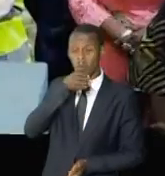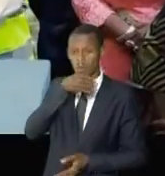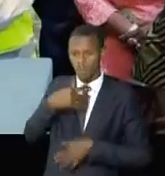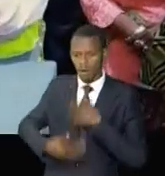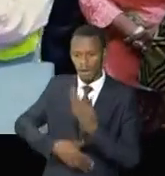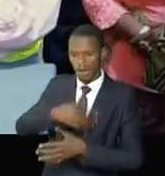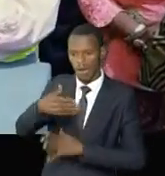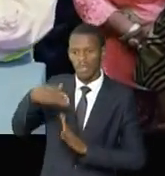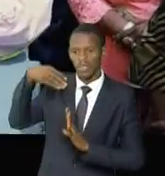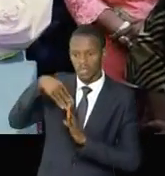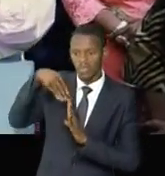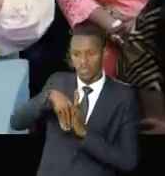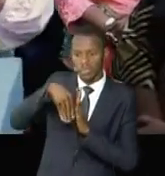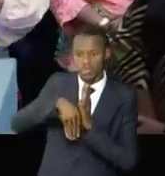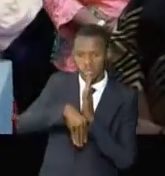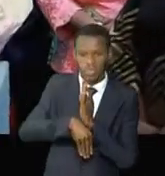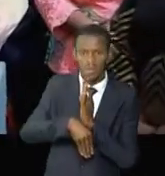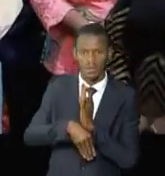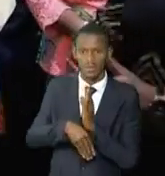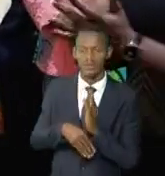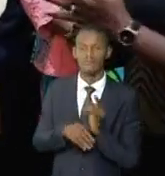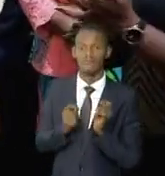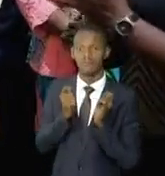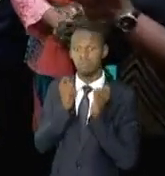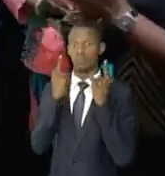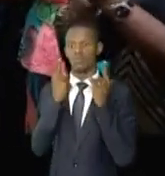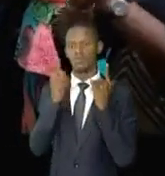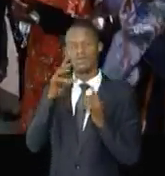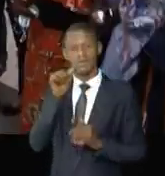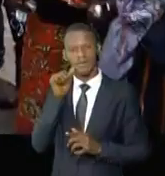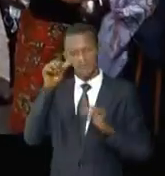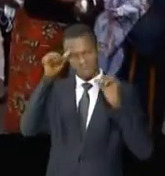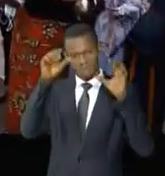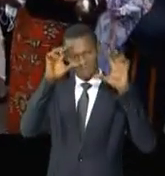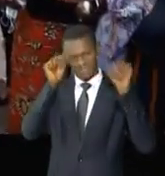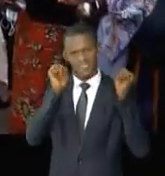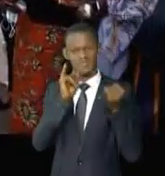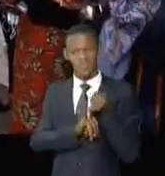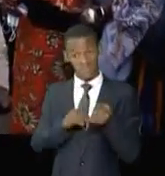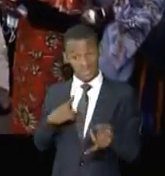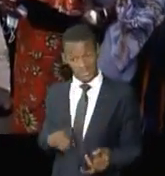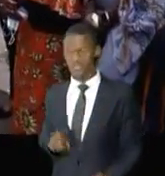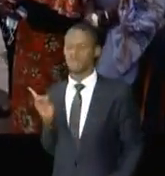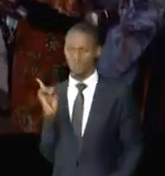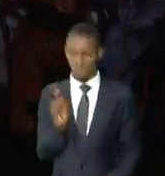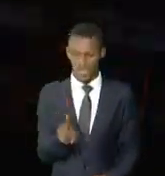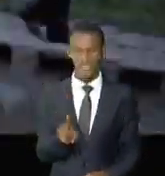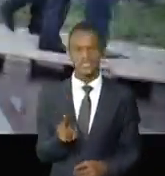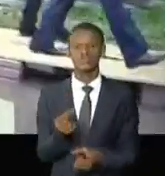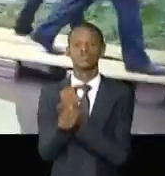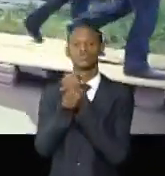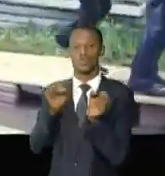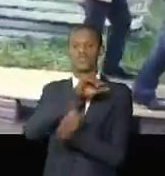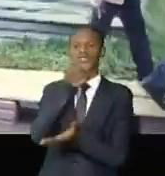fondation qui porte son nom, décide d'arrêter cette descente aux enfers. Ayant lancé les travaux de réhabilitation et de construction l'année dernière,